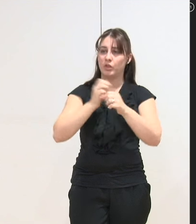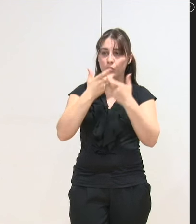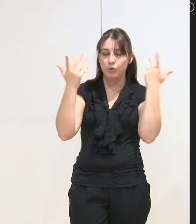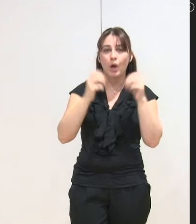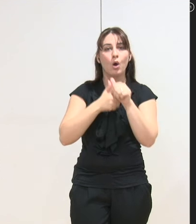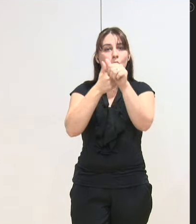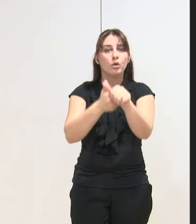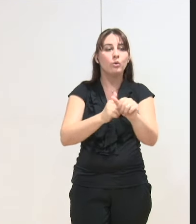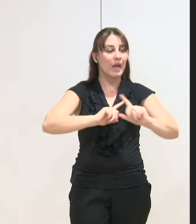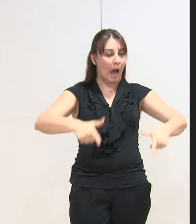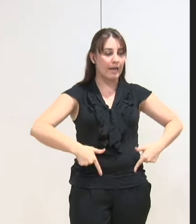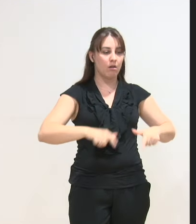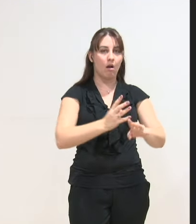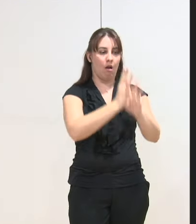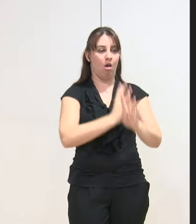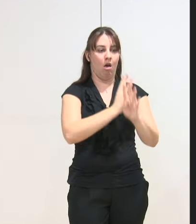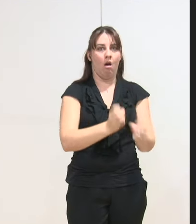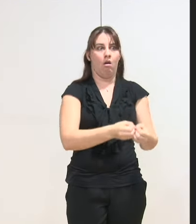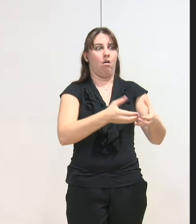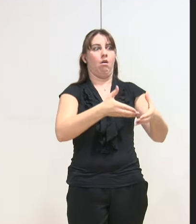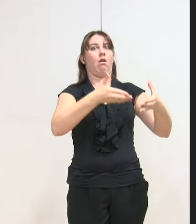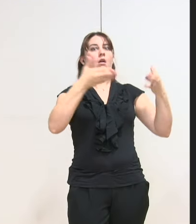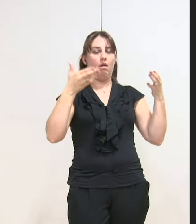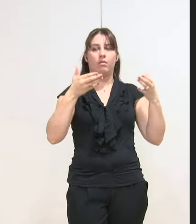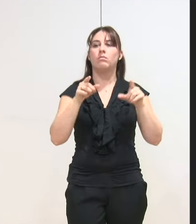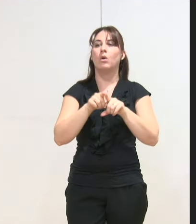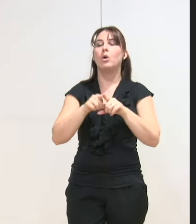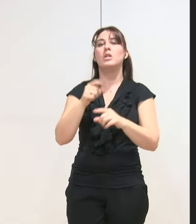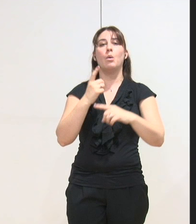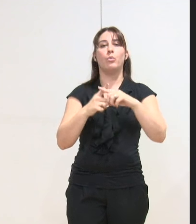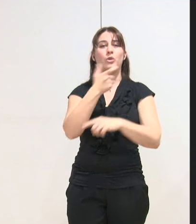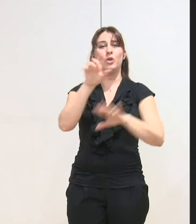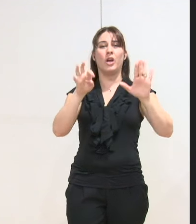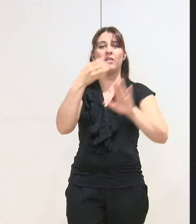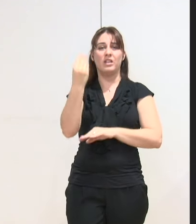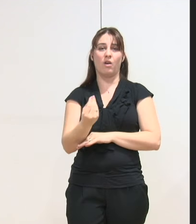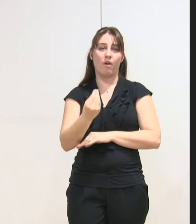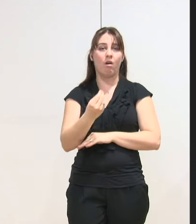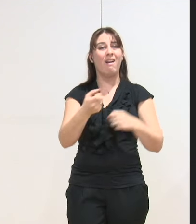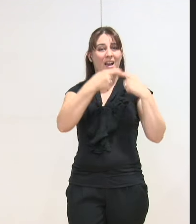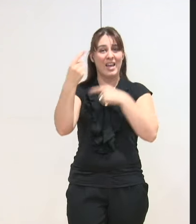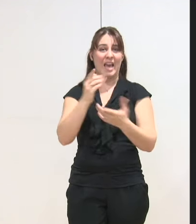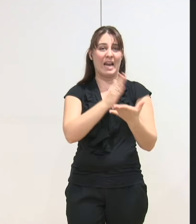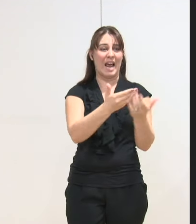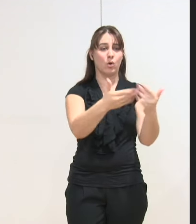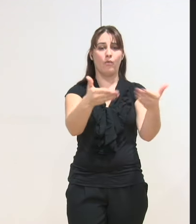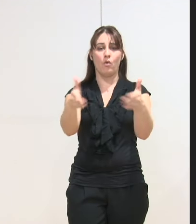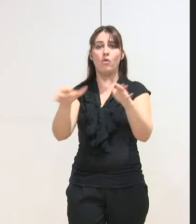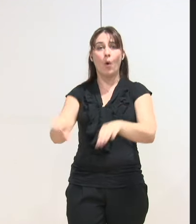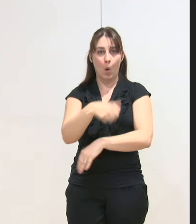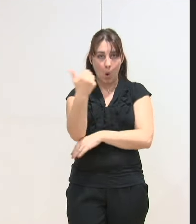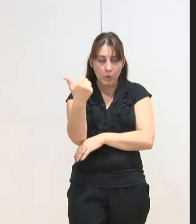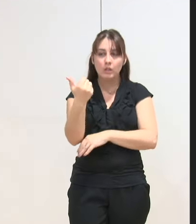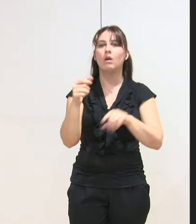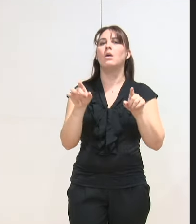hausse des effectifs scolaires plus 290 enfants correspondant à 11 ouvertures de classe une hausse de